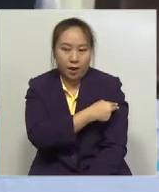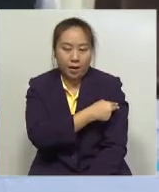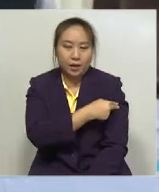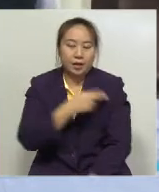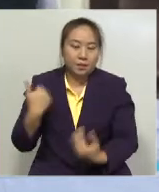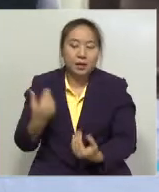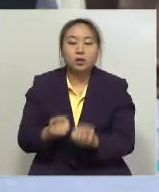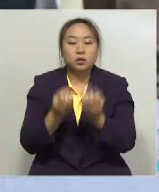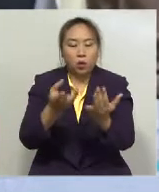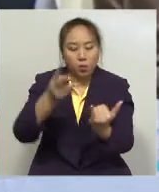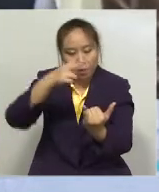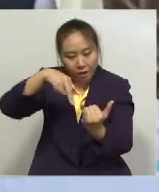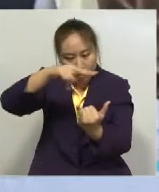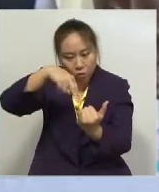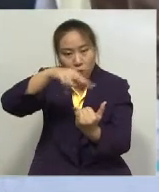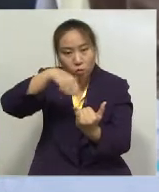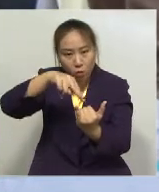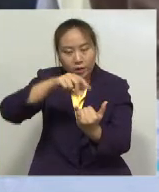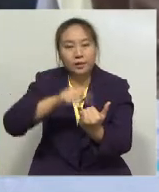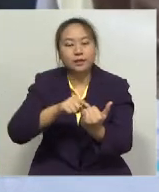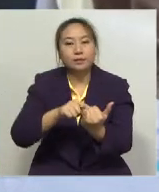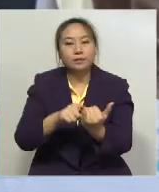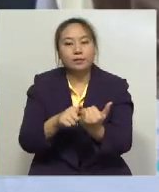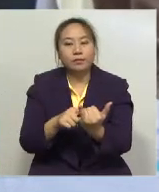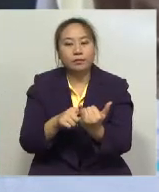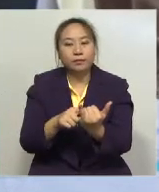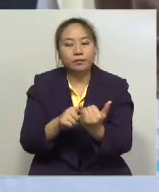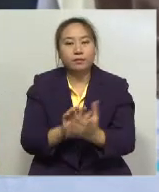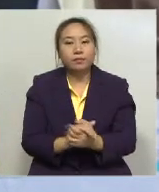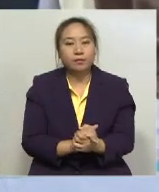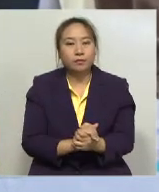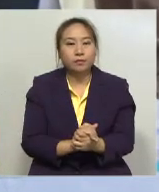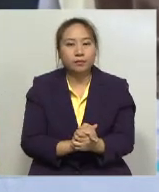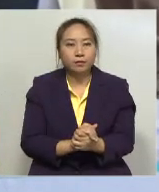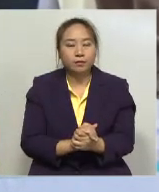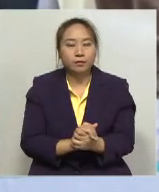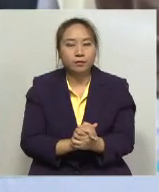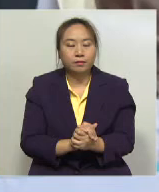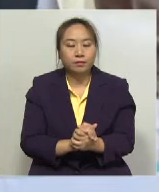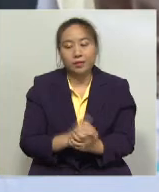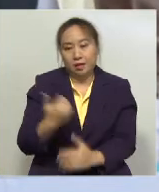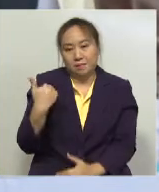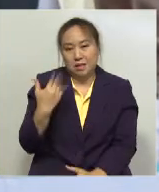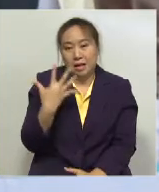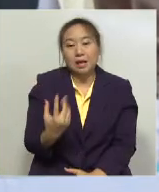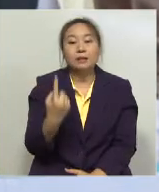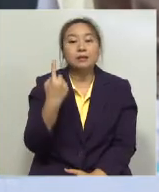ไปพิสูจน์หลักฐานทางนิติเวชทางวิทยาศาสตร์นะครับแล้วอีก1ราย